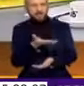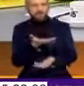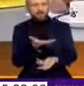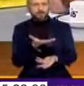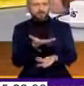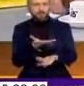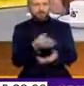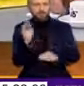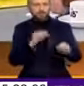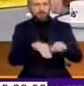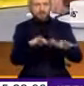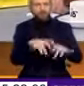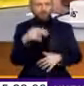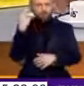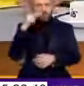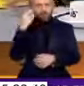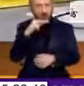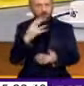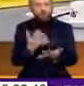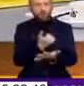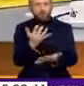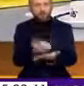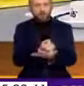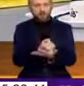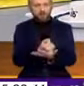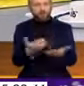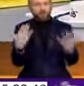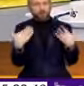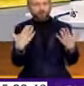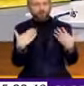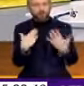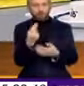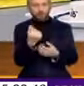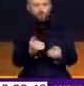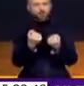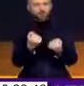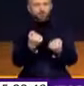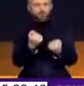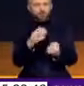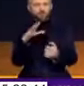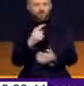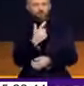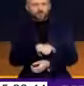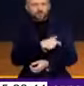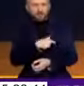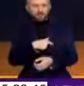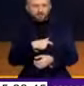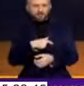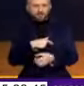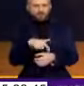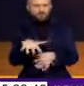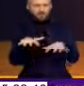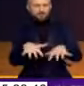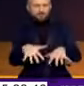складати там комп'ютери в Китаї, заробляти, відпочивати, гроші тримати там в швейцарських, в тихих гаванях,